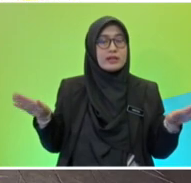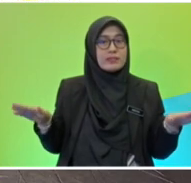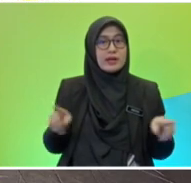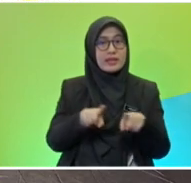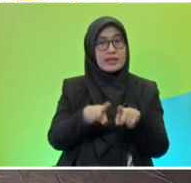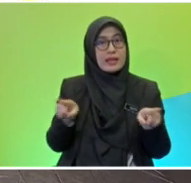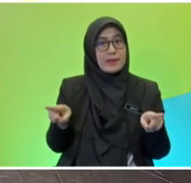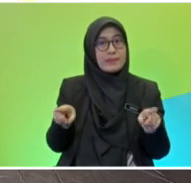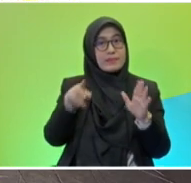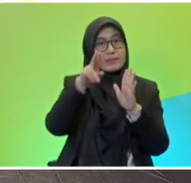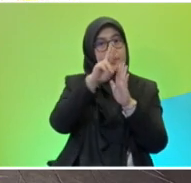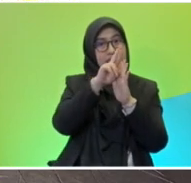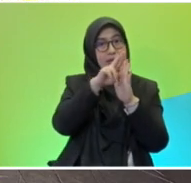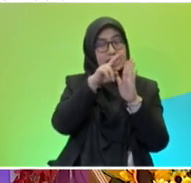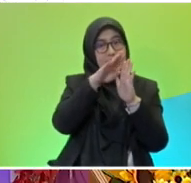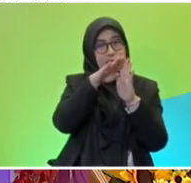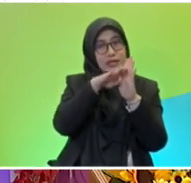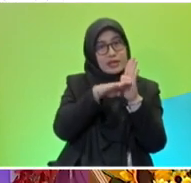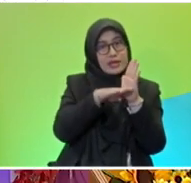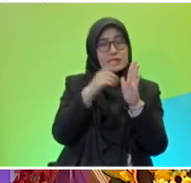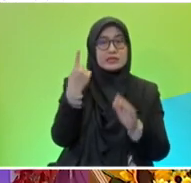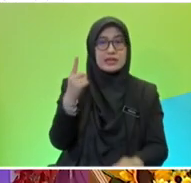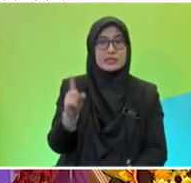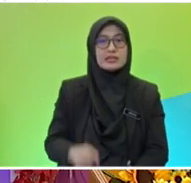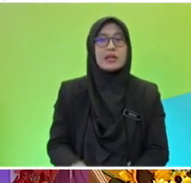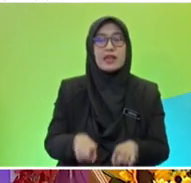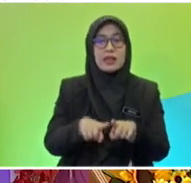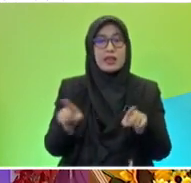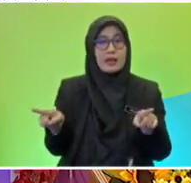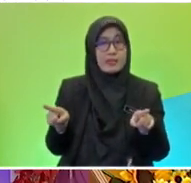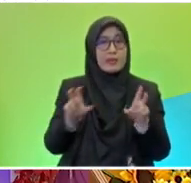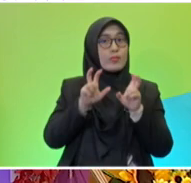je. Betul. Tapi kalau burung helang, dia boleh terbang tinggi.